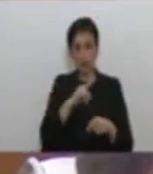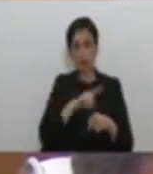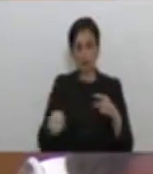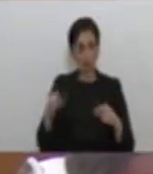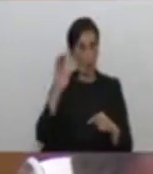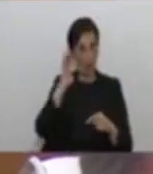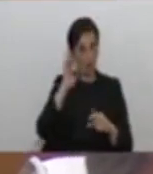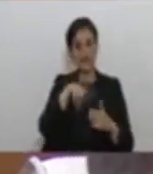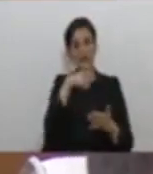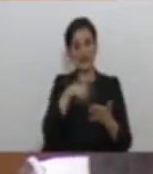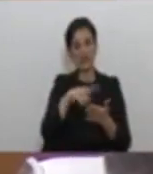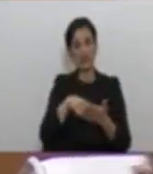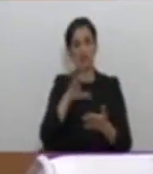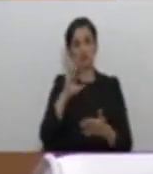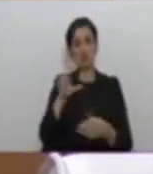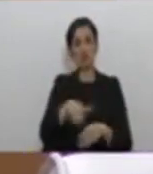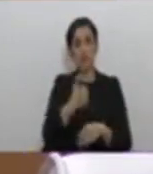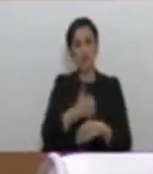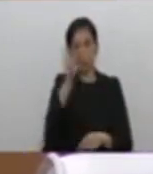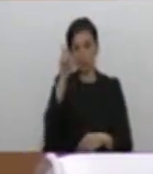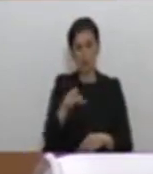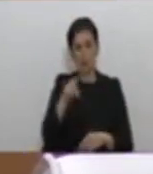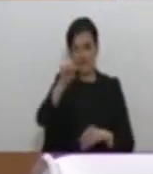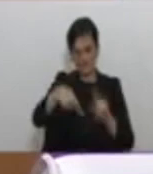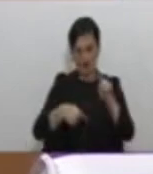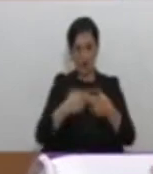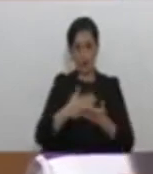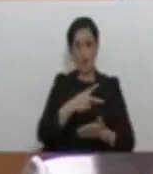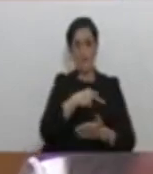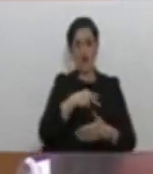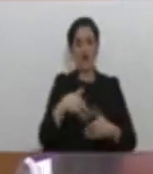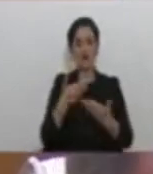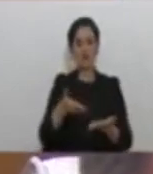დაუსვათ კითხვები სუსის უფროს, რომელსაც აქვს ვალდებულება პარლამენტის წინაშე წარსდეს. მადლობა.